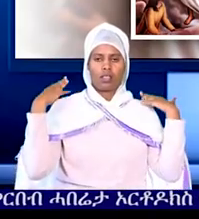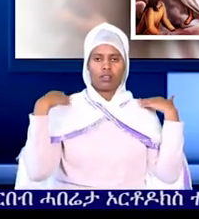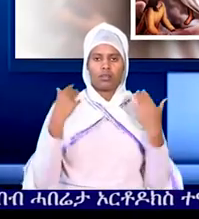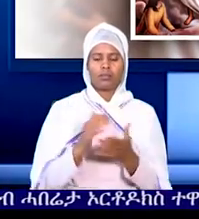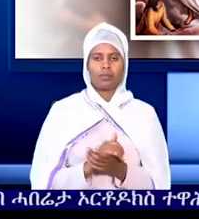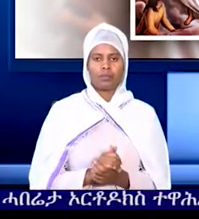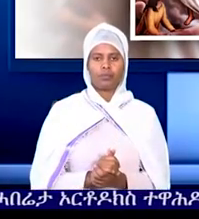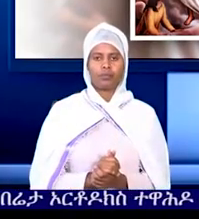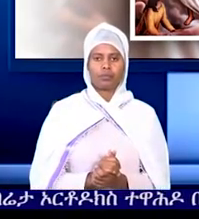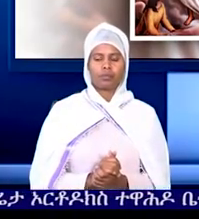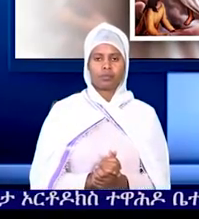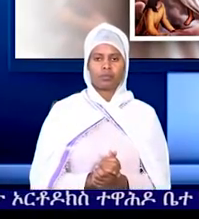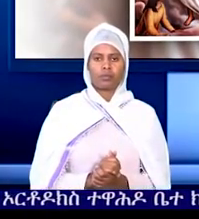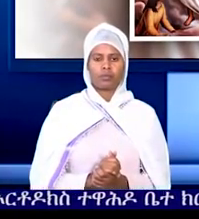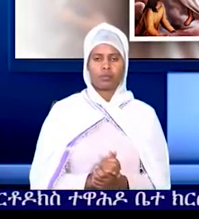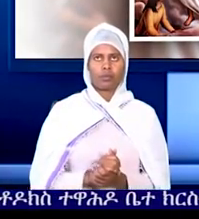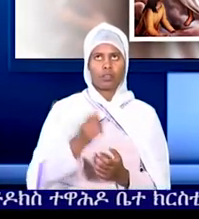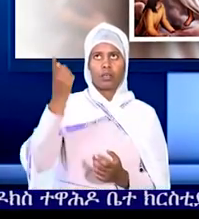እቶም ቃል